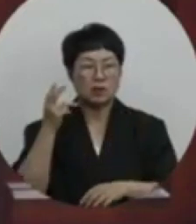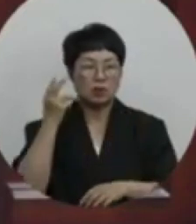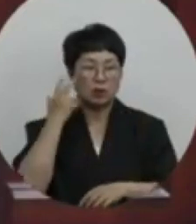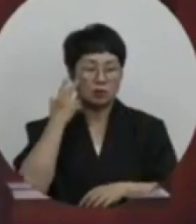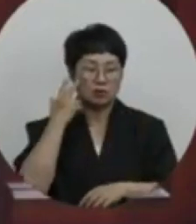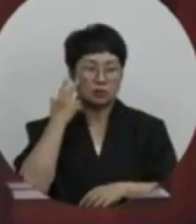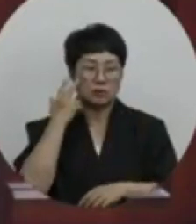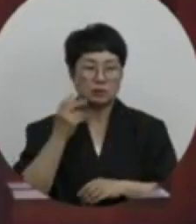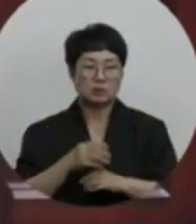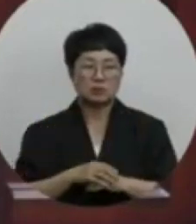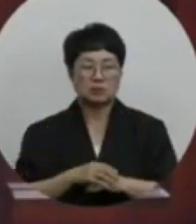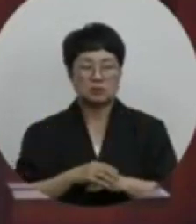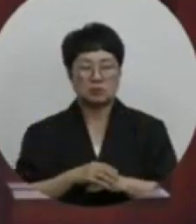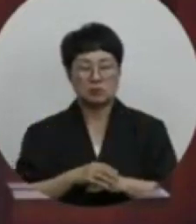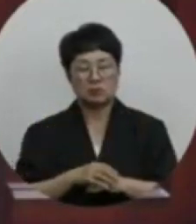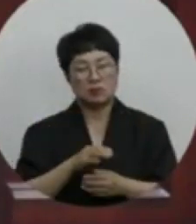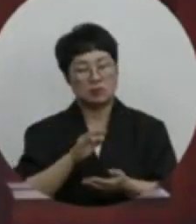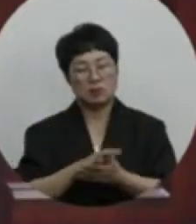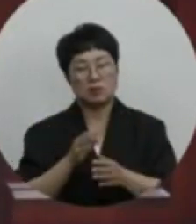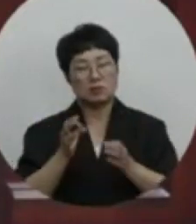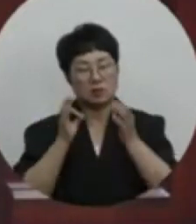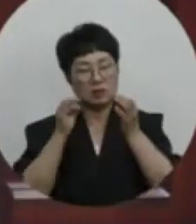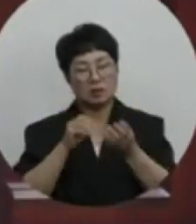열망이 보이지 않습니다.